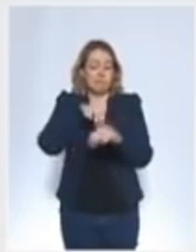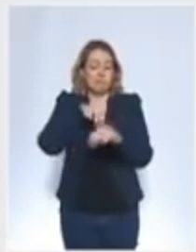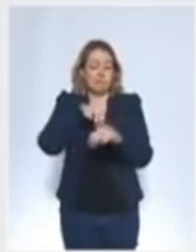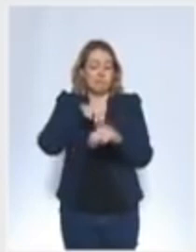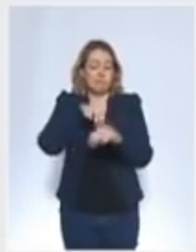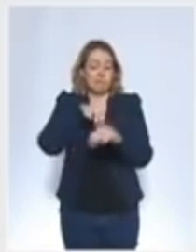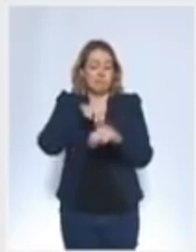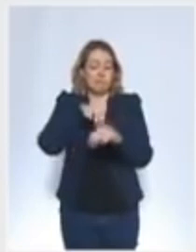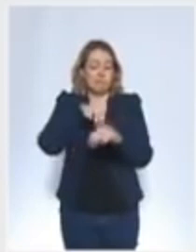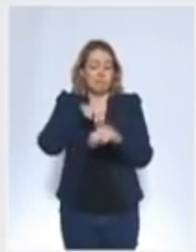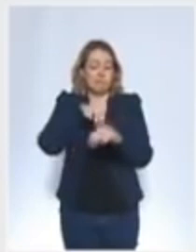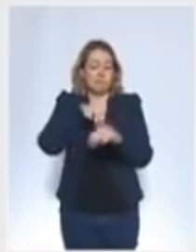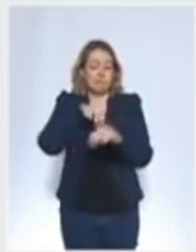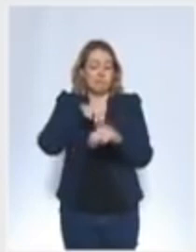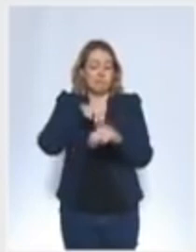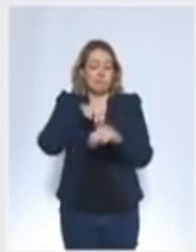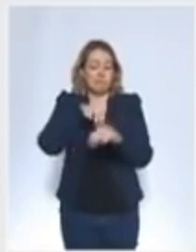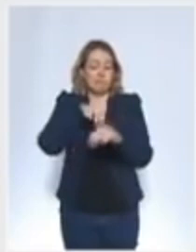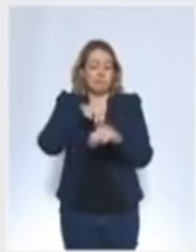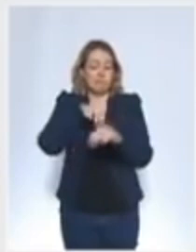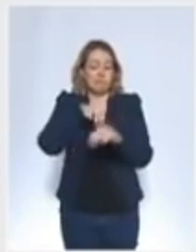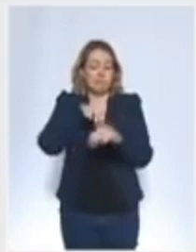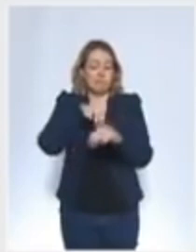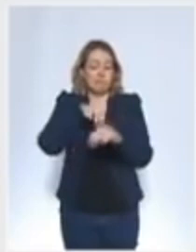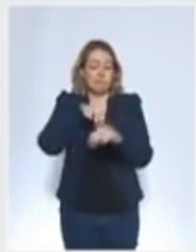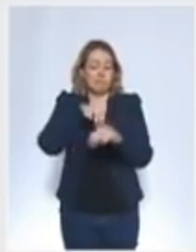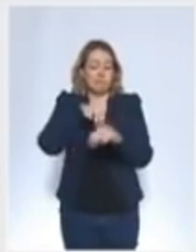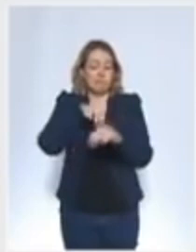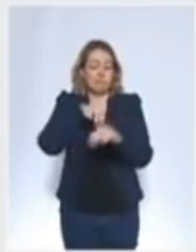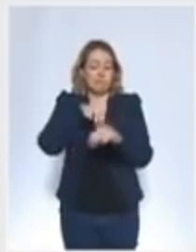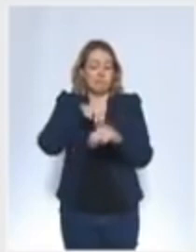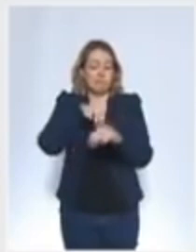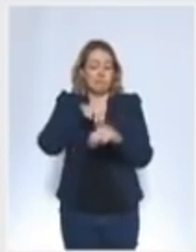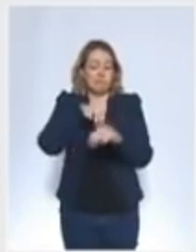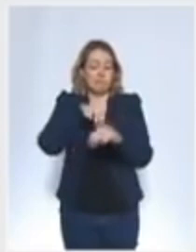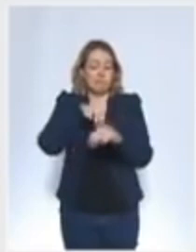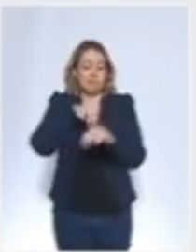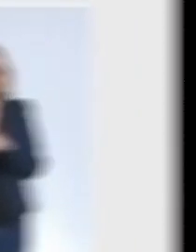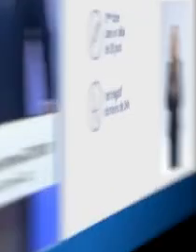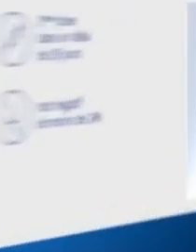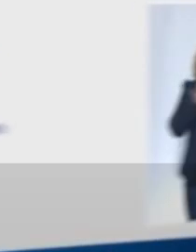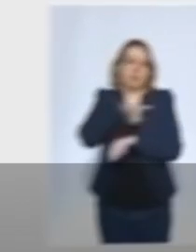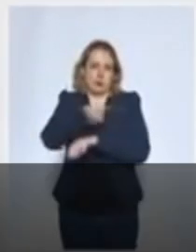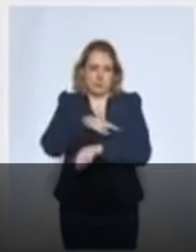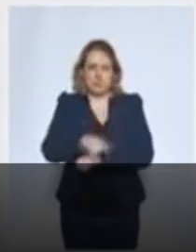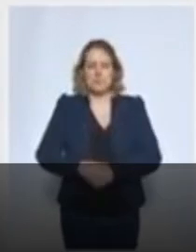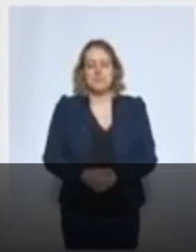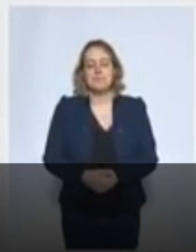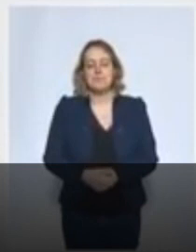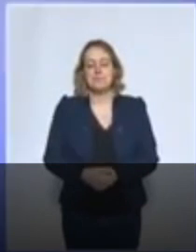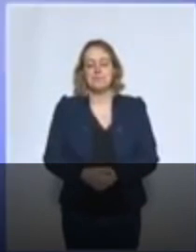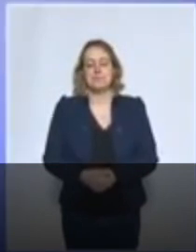retiré l'incitation au test pour ne garder que les vaccins. Une belle histoire de Père Castor, nouvelle contradiction suivante.